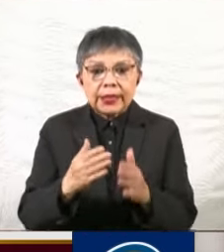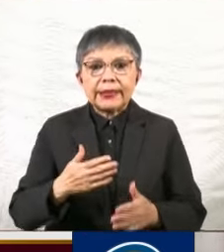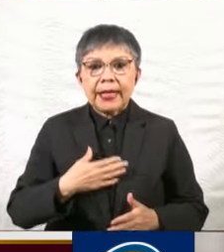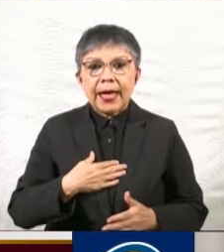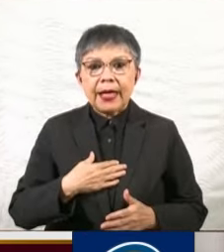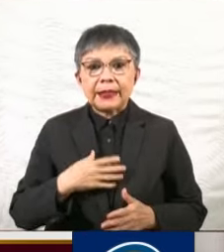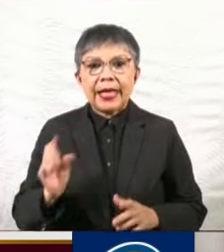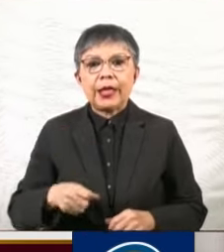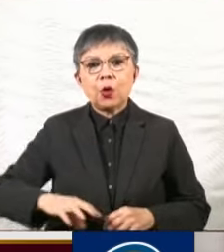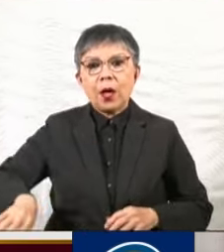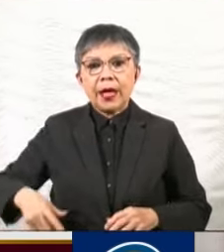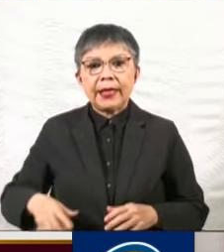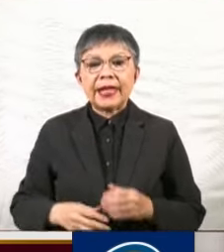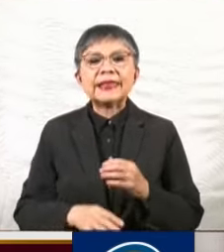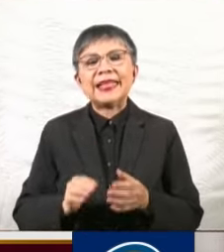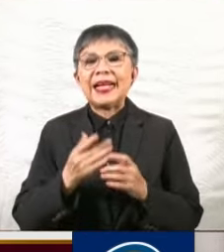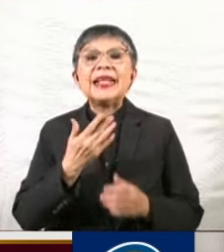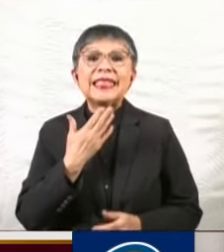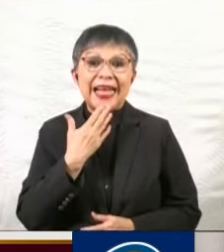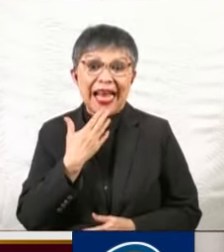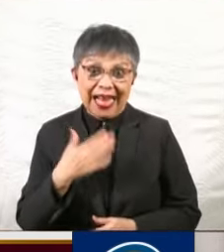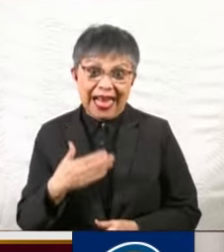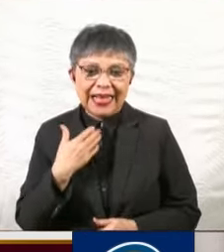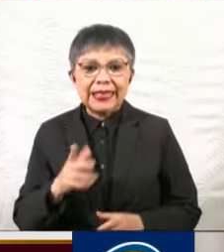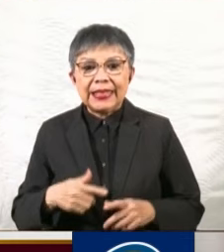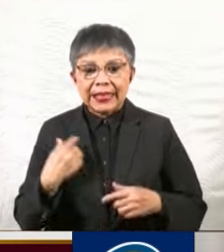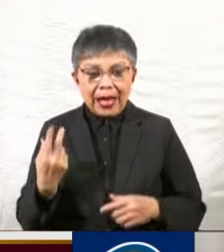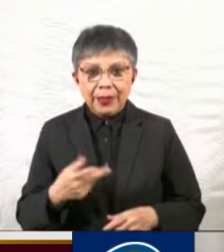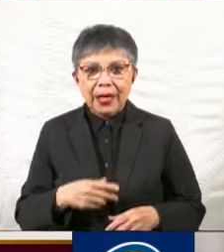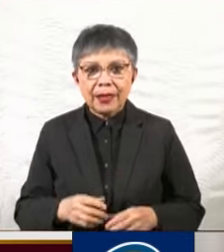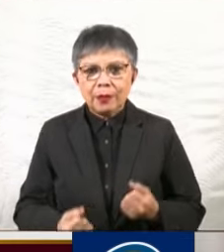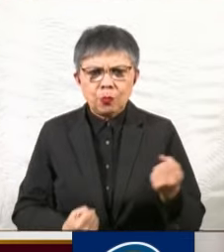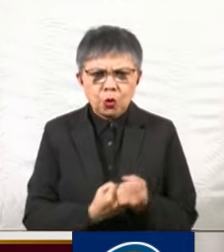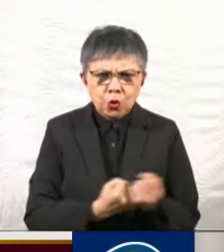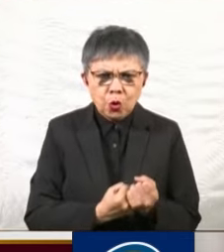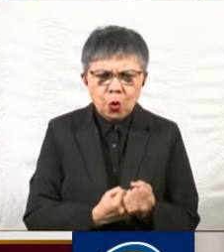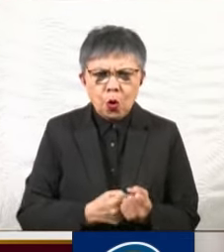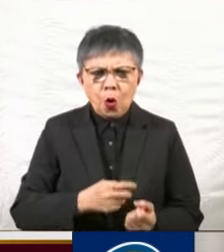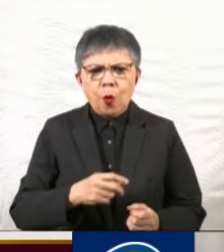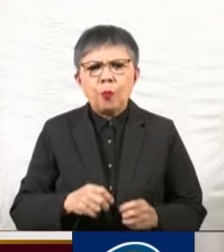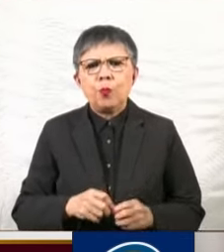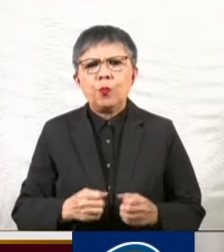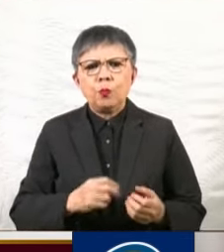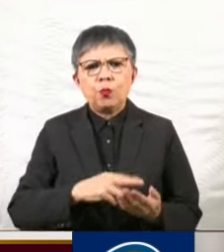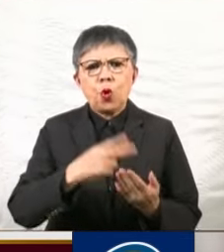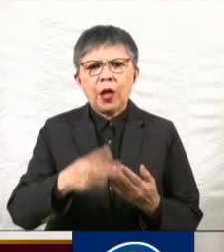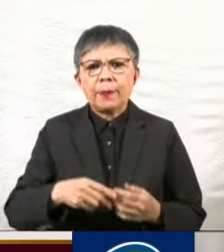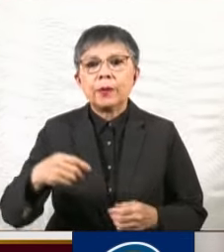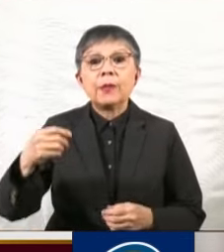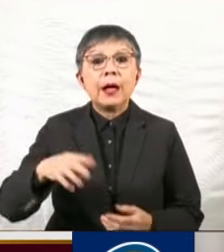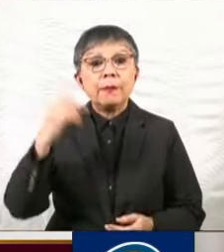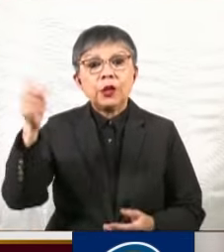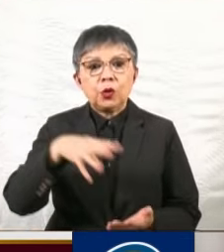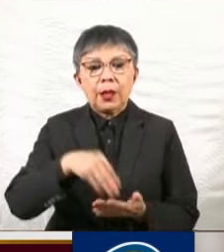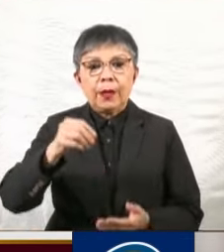saya kebetulan dari keluarga yang sangat sederhana untuk itu kami akan menunjang program yang dilakukan oleh pemerintah pusat